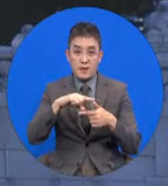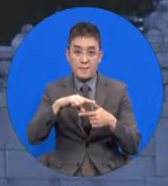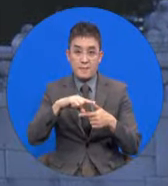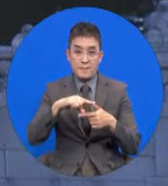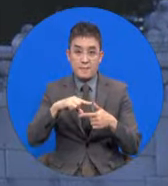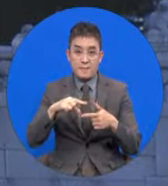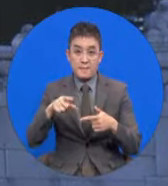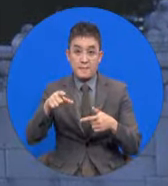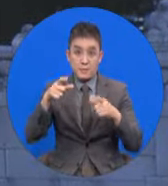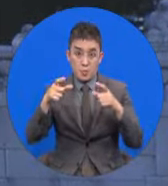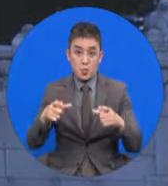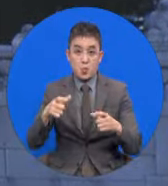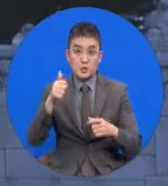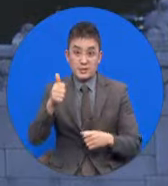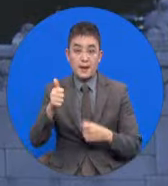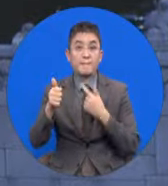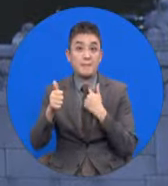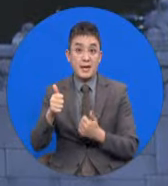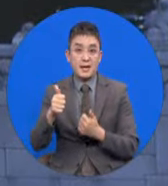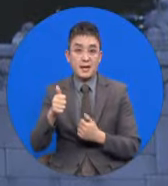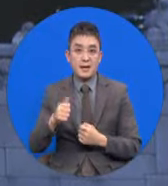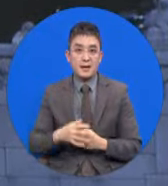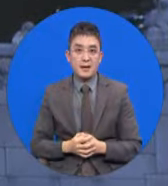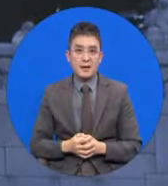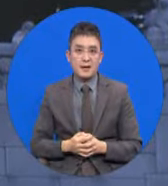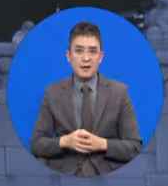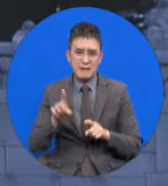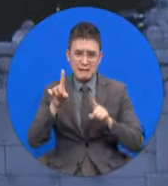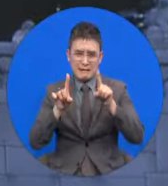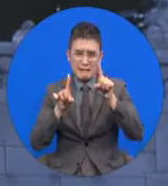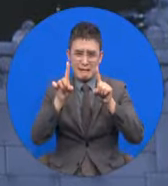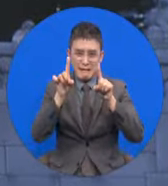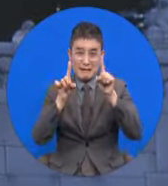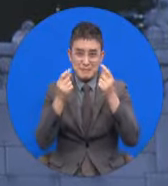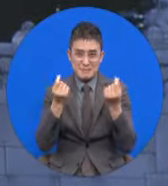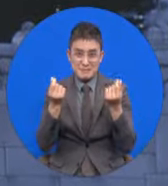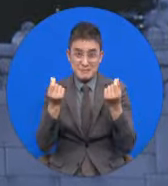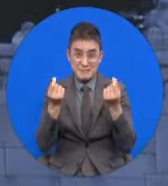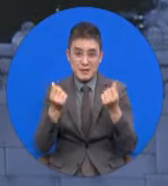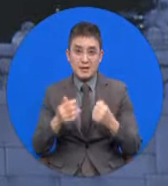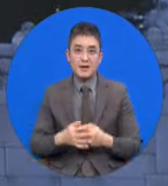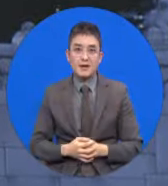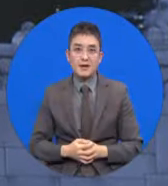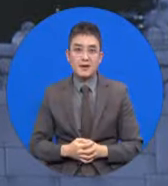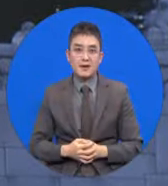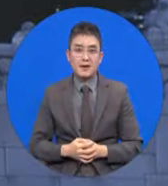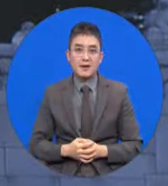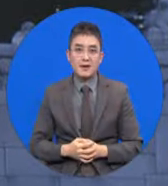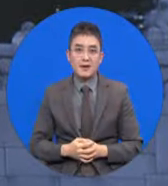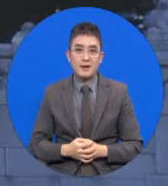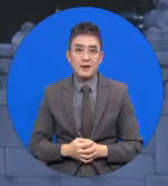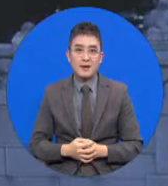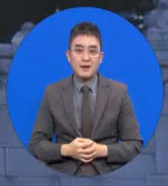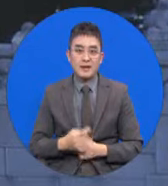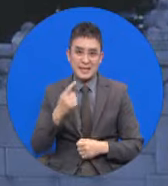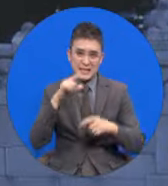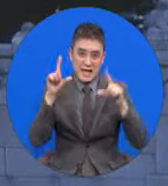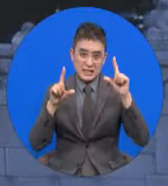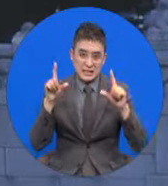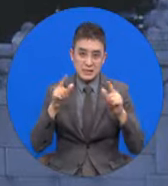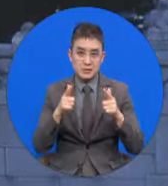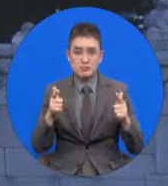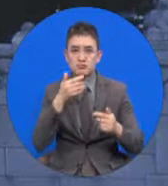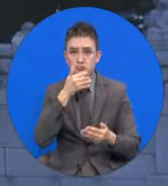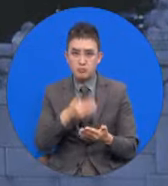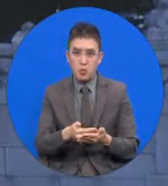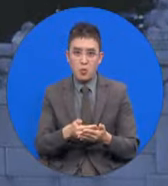자존심 싸움이고 여론조사상 이 오차범위 내에 박빙을 하고 있고 상징성이 굉장히 있고